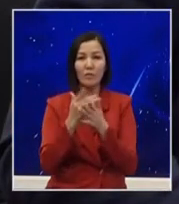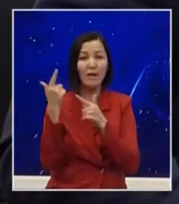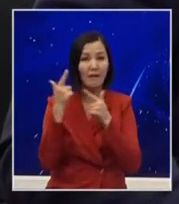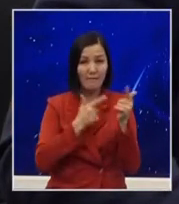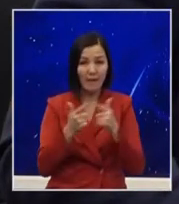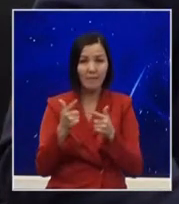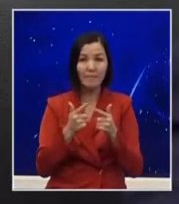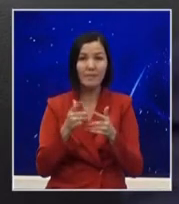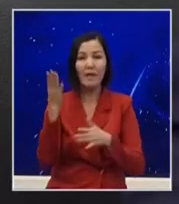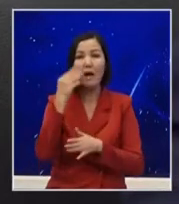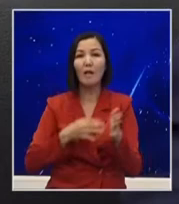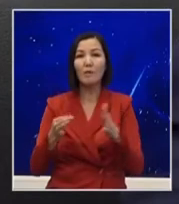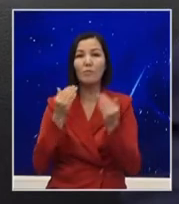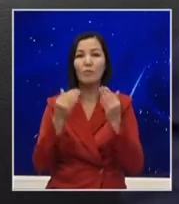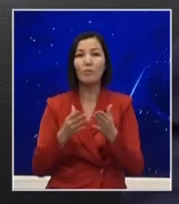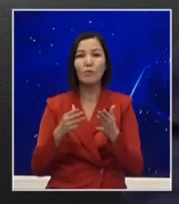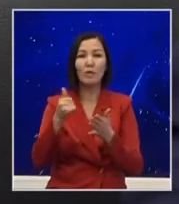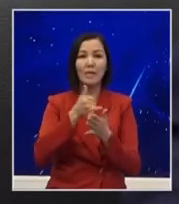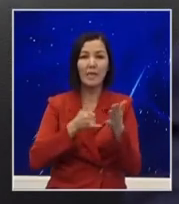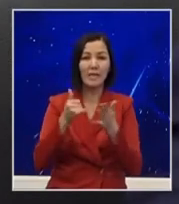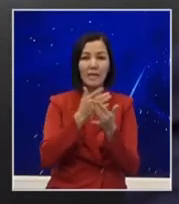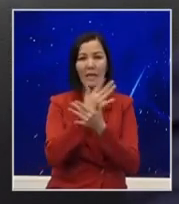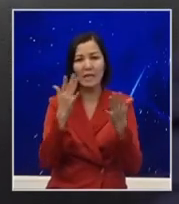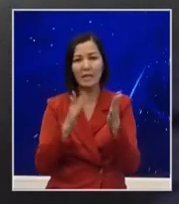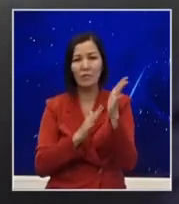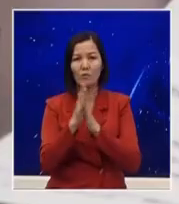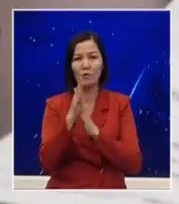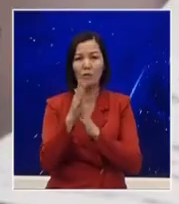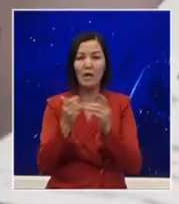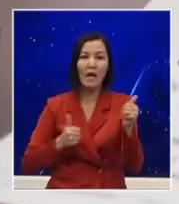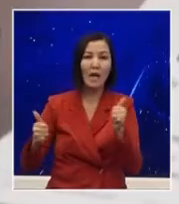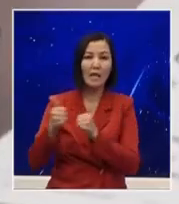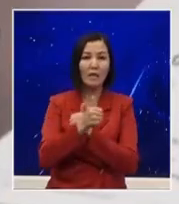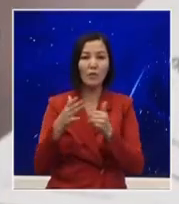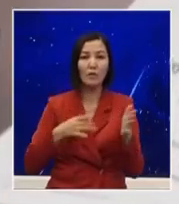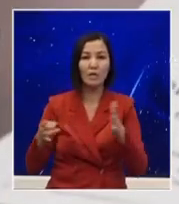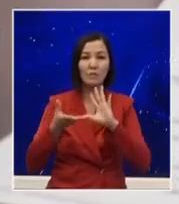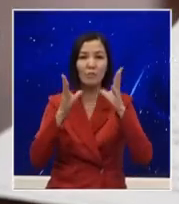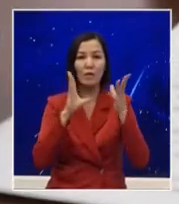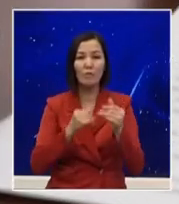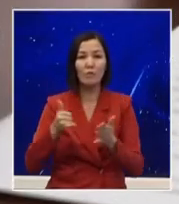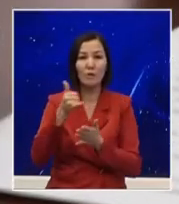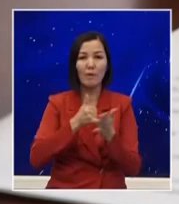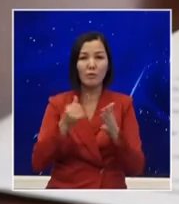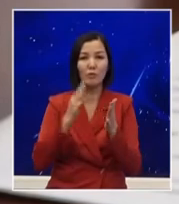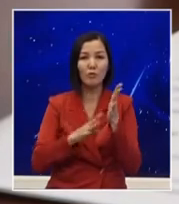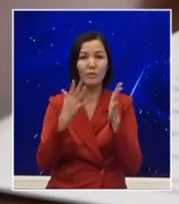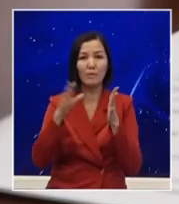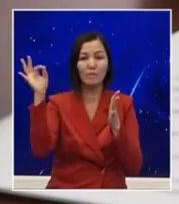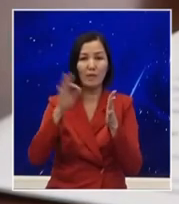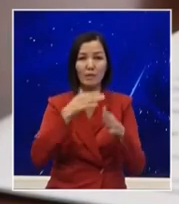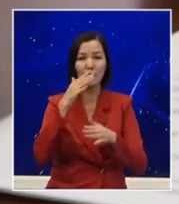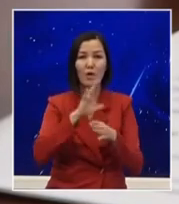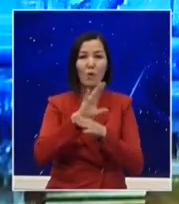Айта кетсек, Алматы облысы бүгінгі таңда майлы дақылдар өсіруде жетекші орында. Республика бойынша майбұршақтың 95%